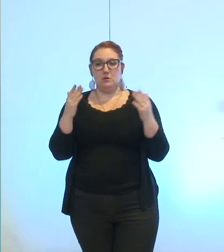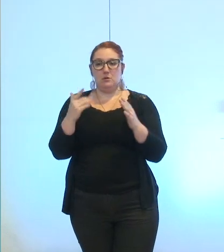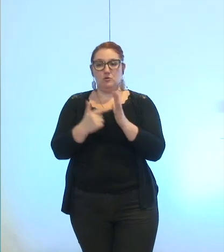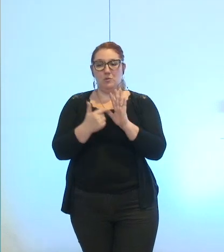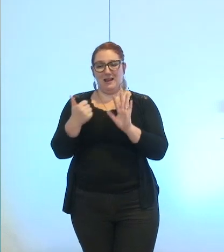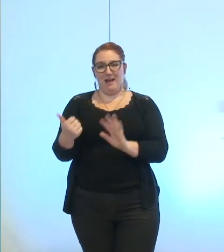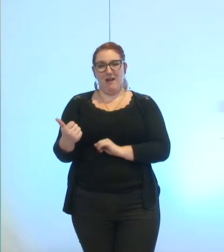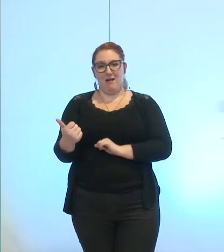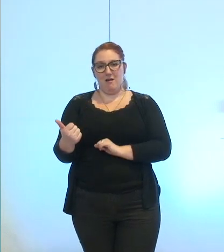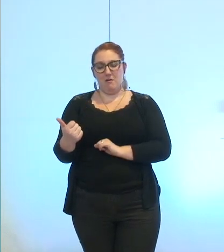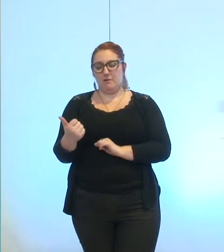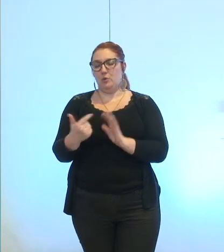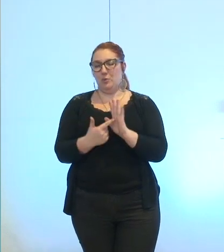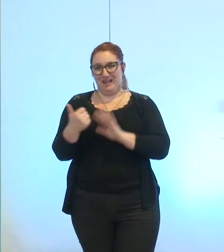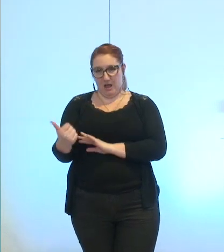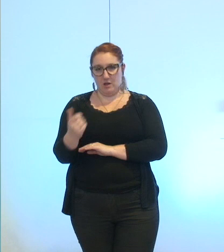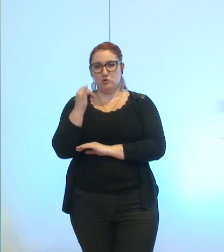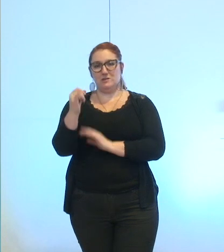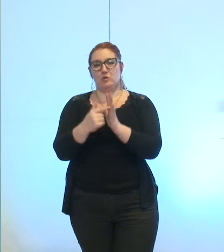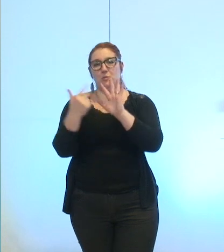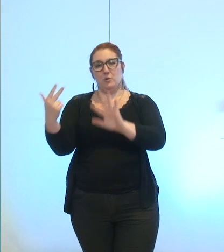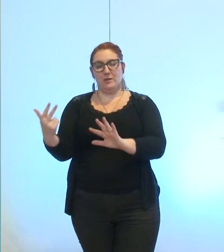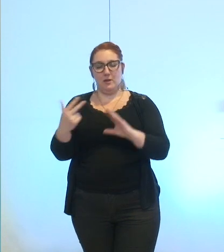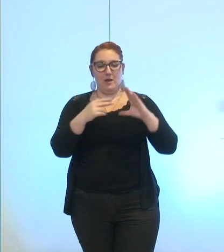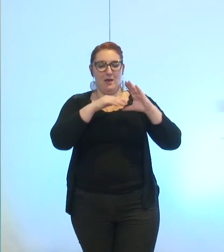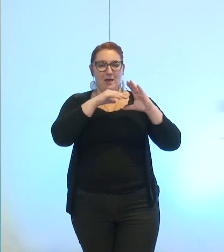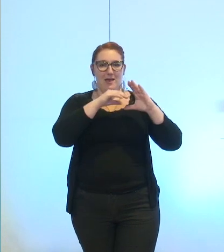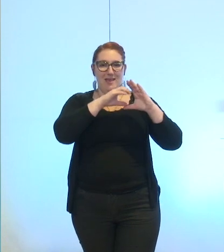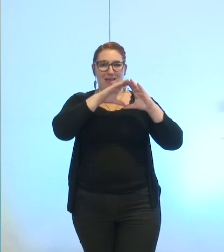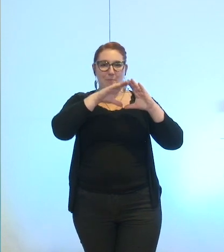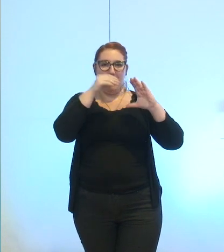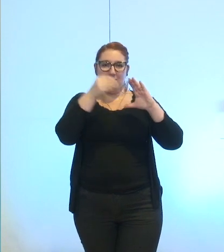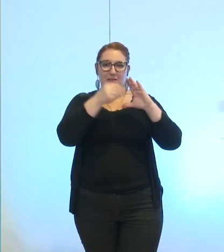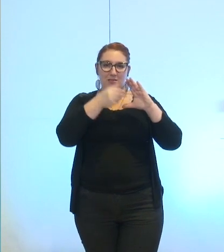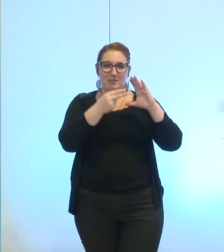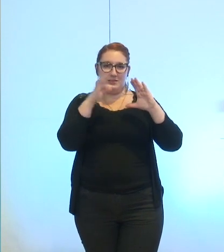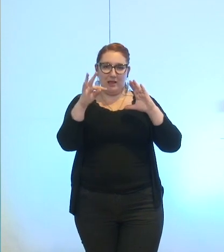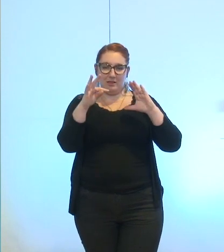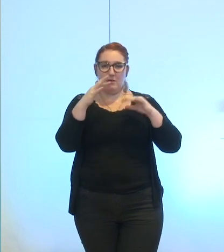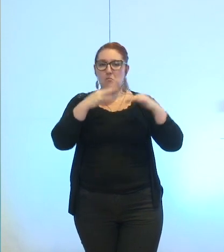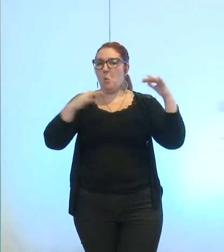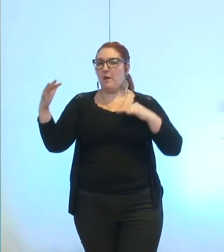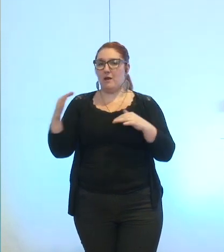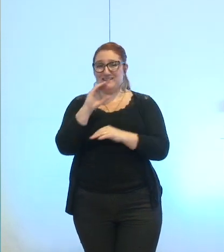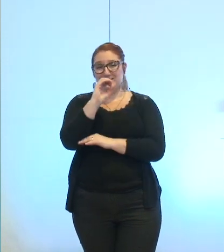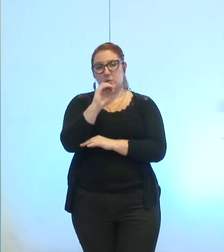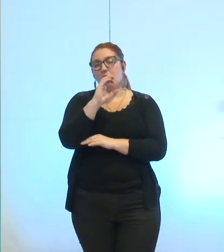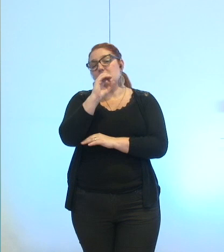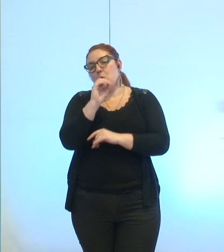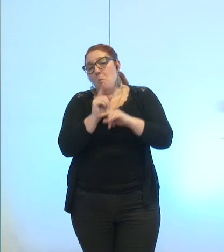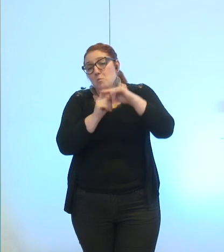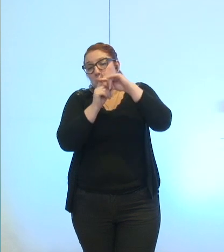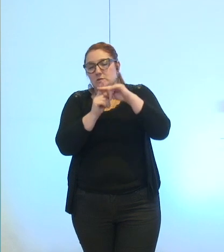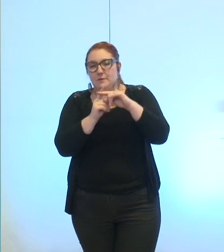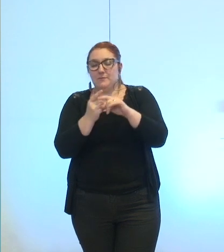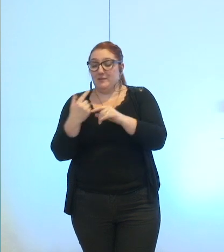2001 2008 le niveau moyen de l'épargne net est proche de 0 0 plus et que sur le mandat précédent le niveau